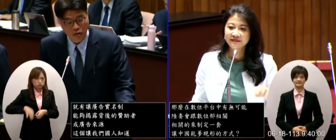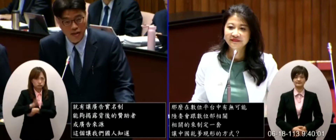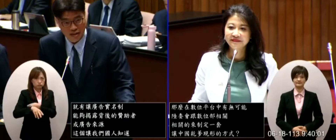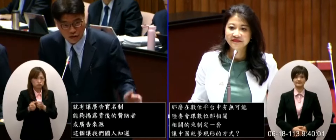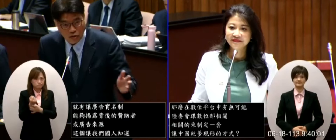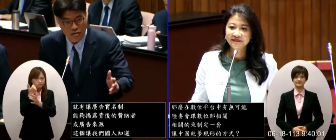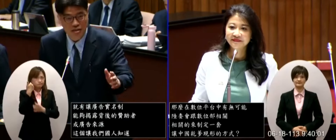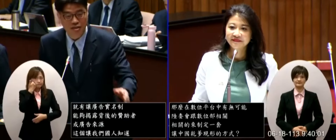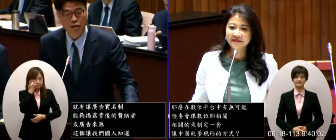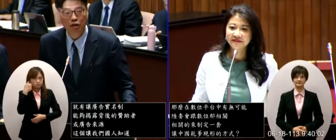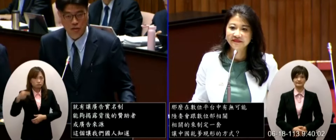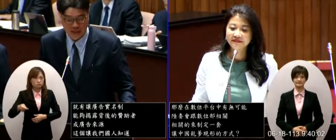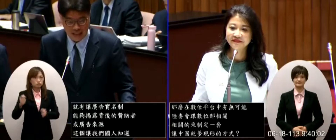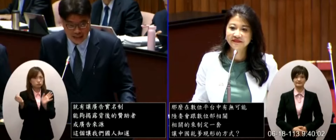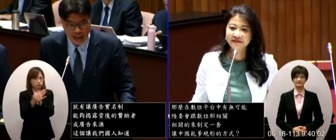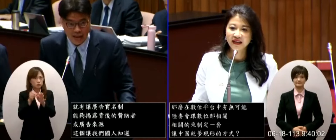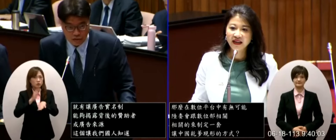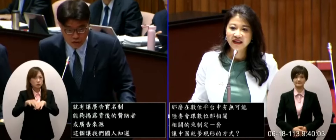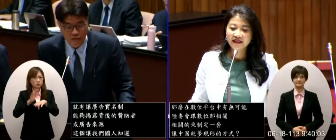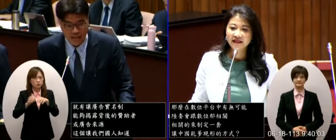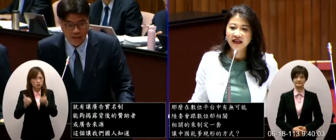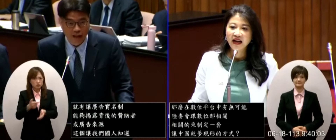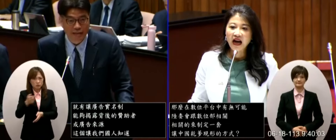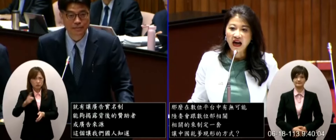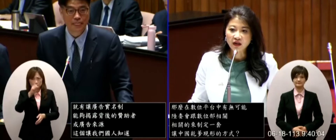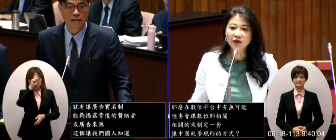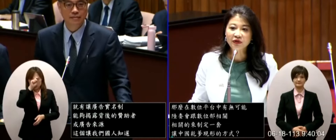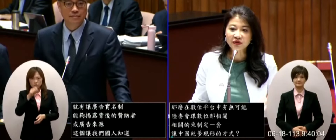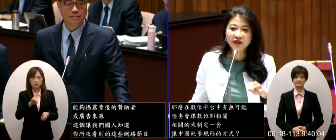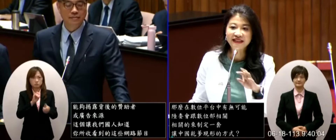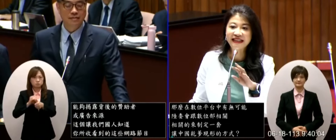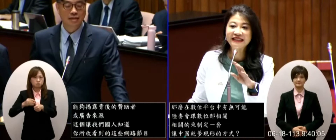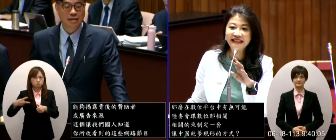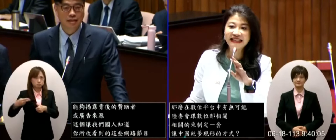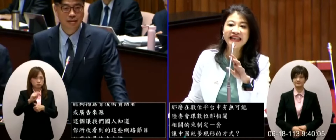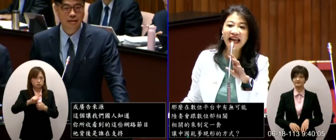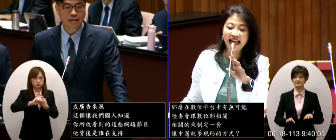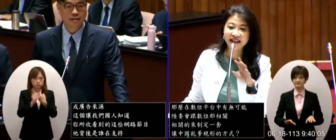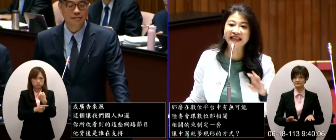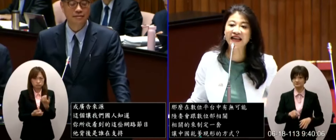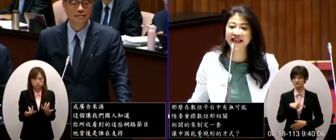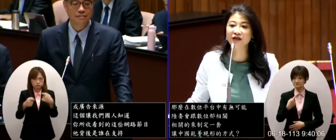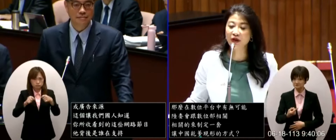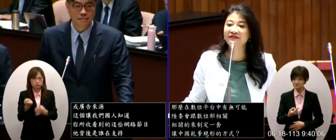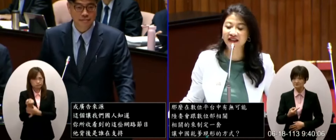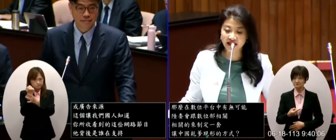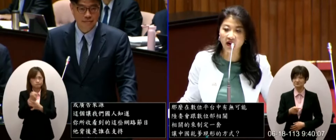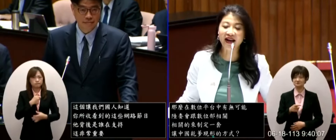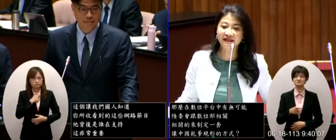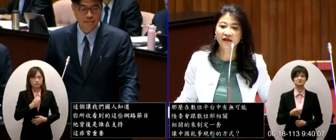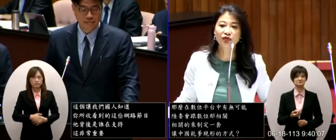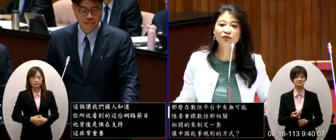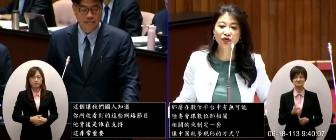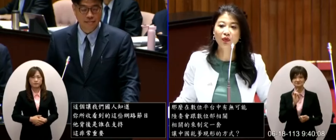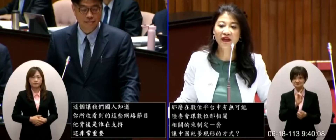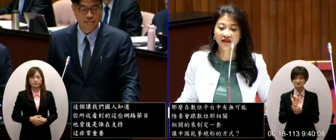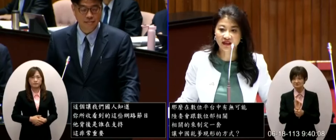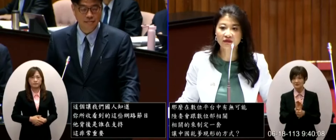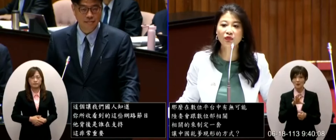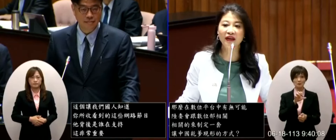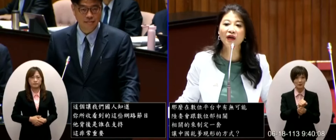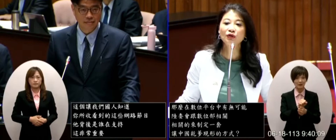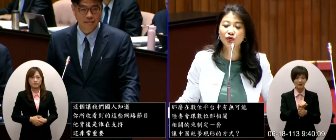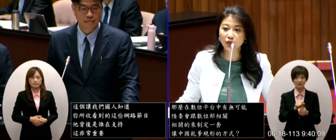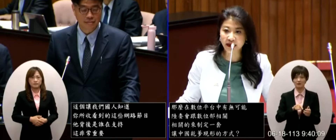以我们也请国人共同支持我们的打诈专法草案。 好，所以就是说接下来的打诈专法的草案当中，就